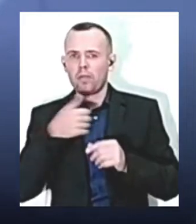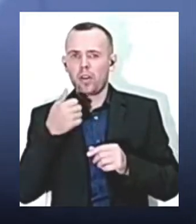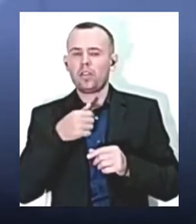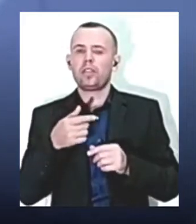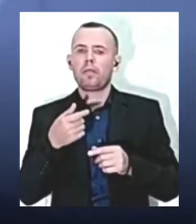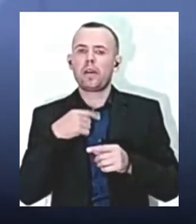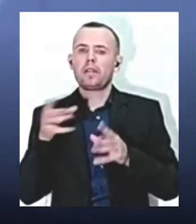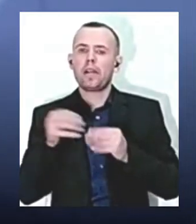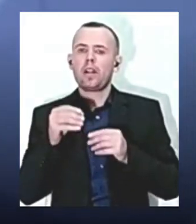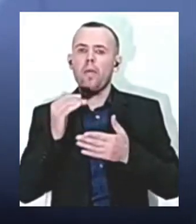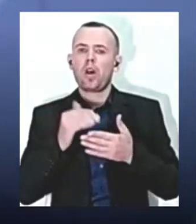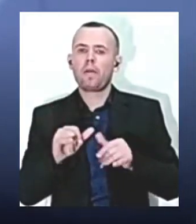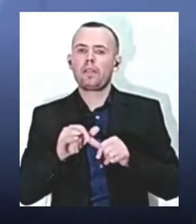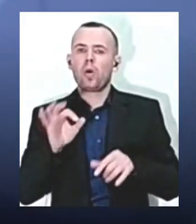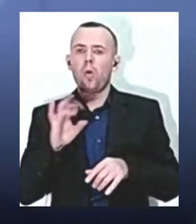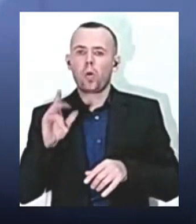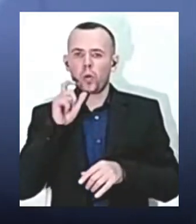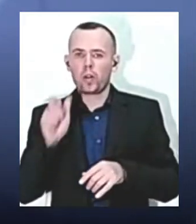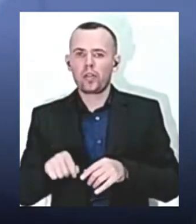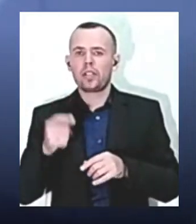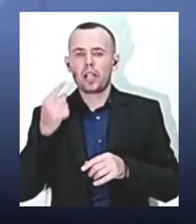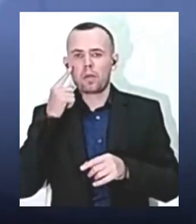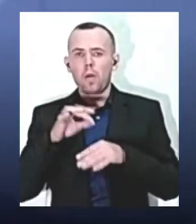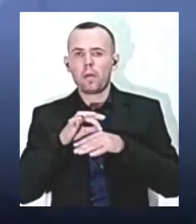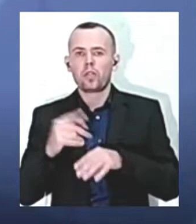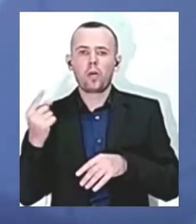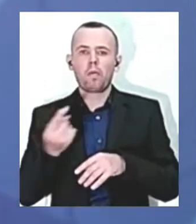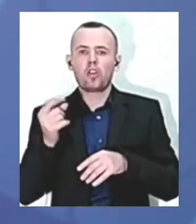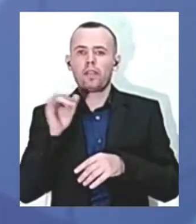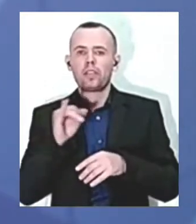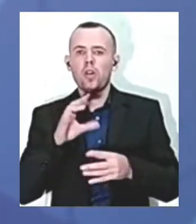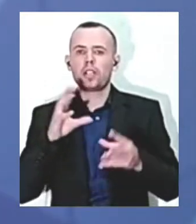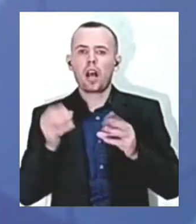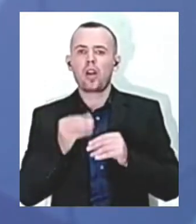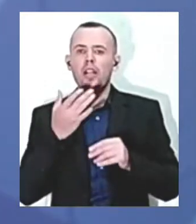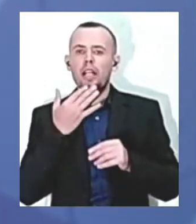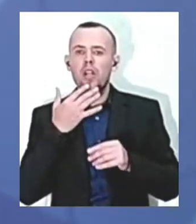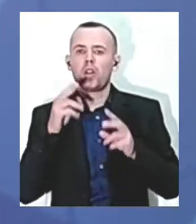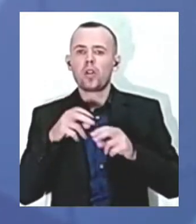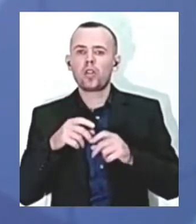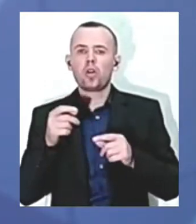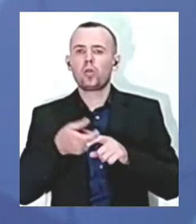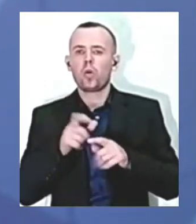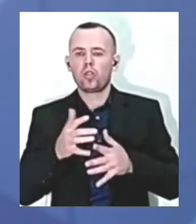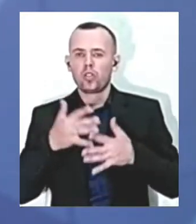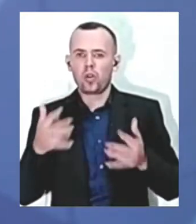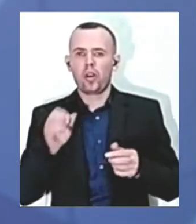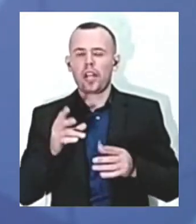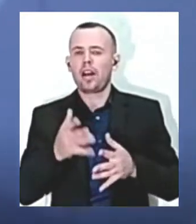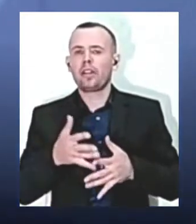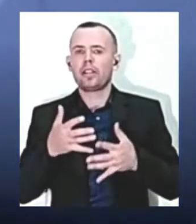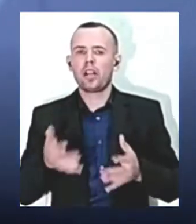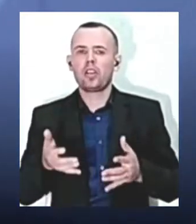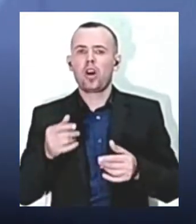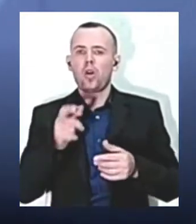ООН в Україні задумали провести перше в історії загальнонаціональне дослідження, дуже широке, як наші громадяни розуміють свої